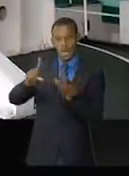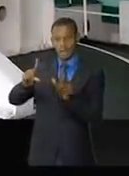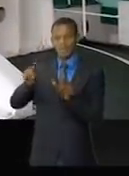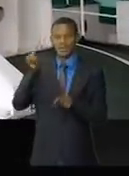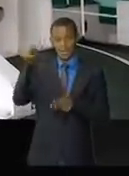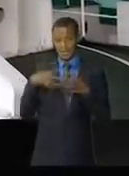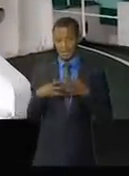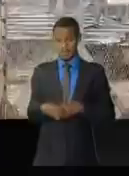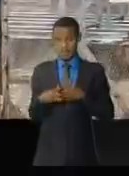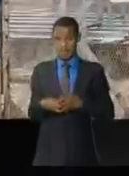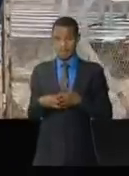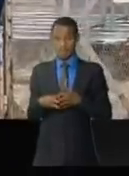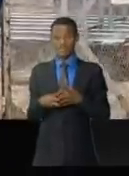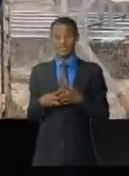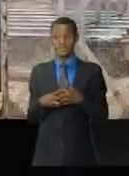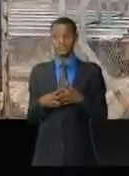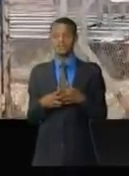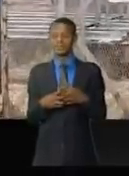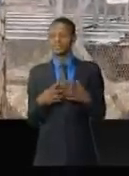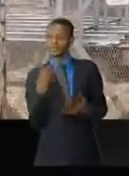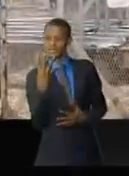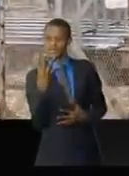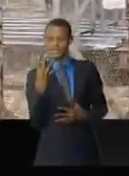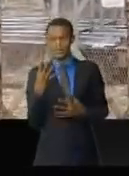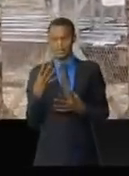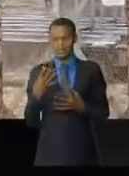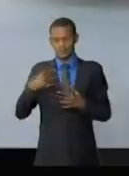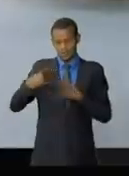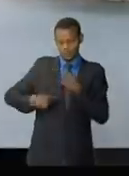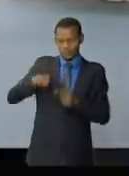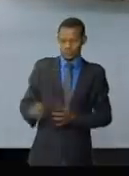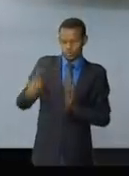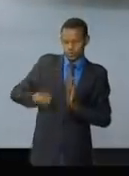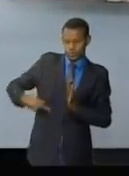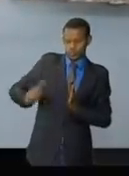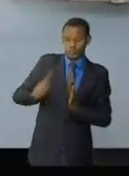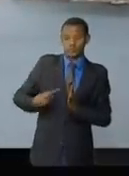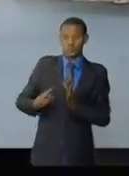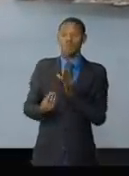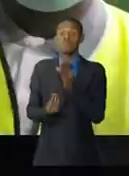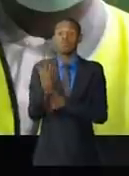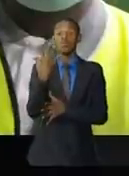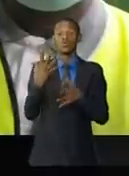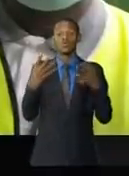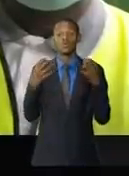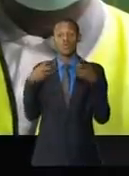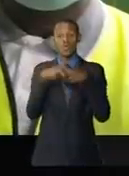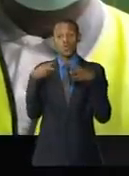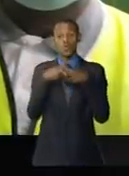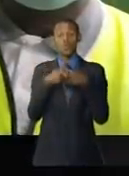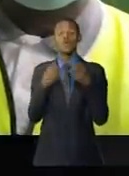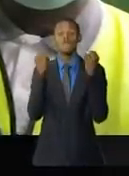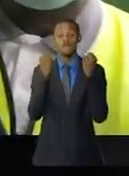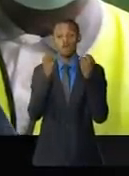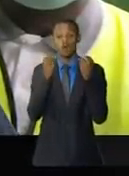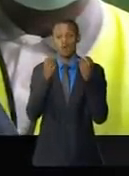produisant une capacité de 100 MW garantie, alimentée par la rivière Lualaba. En Ndjilo, comme sortie